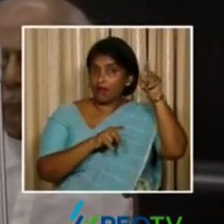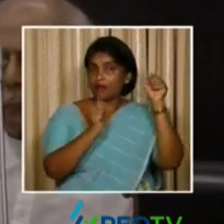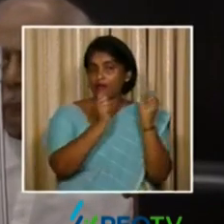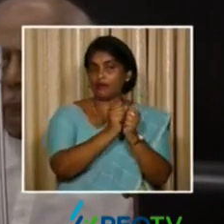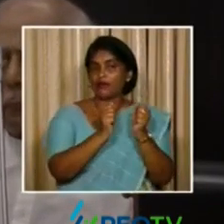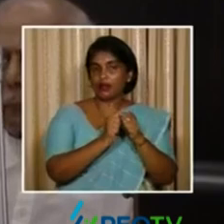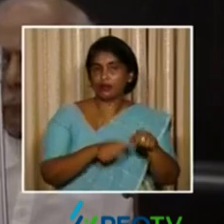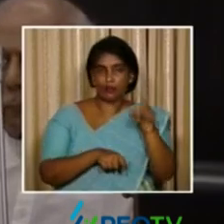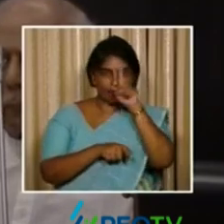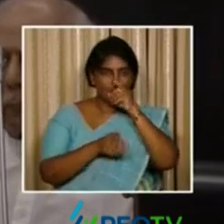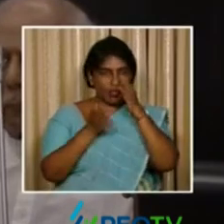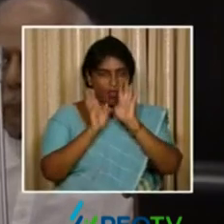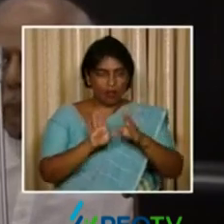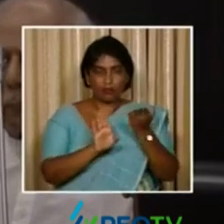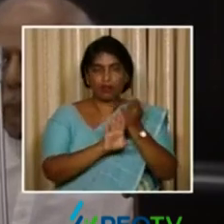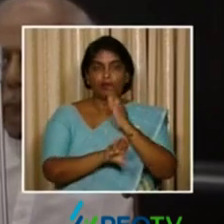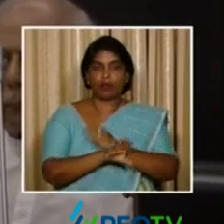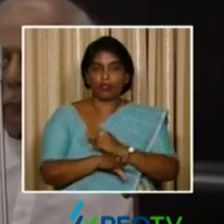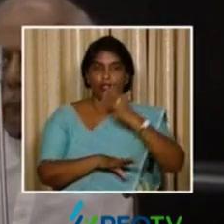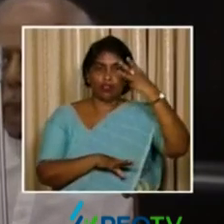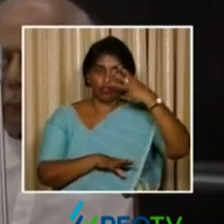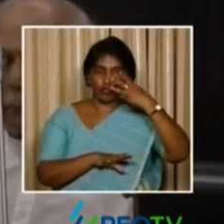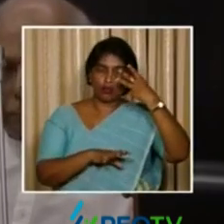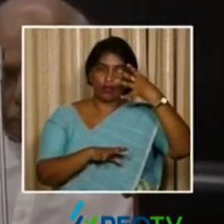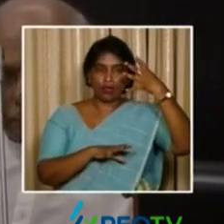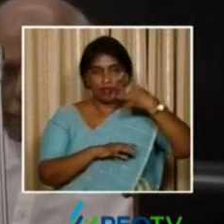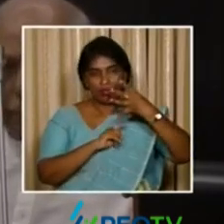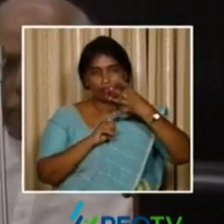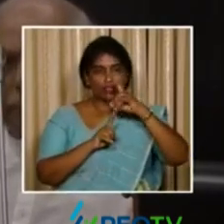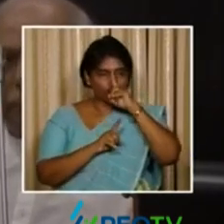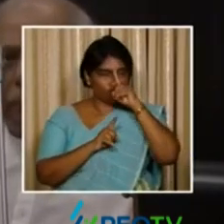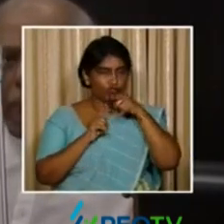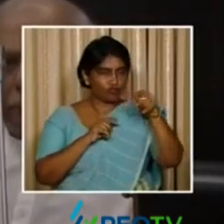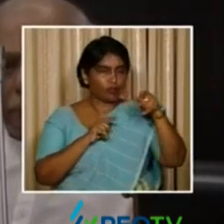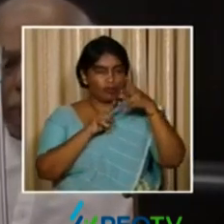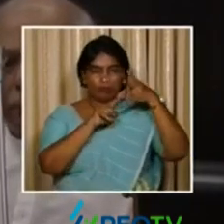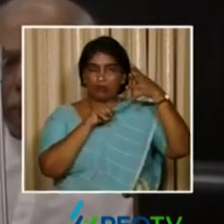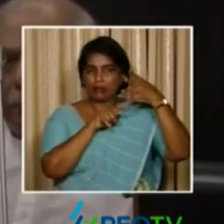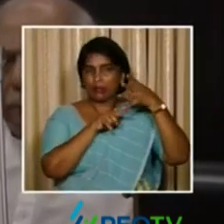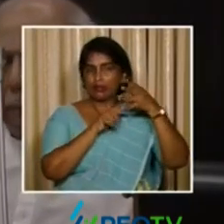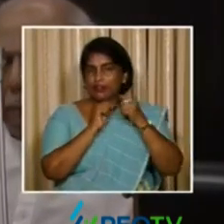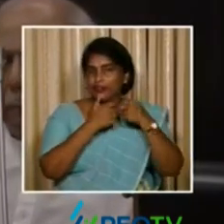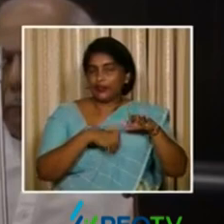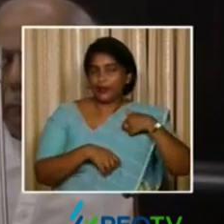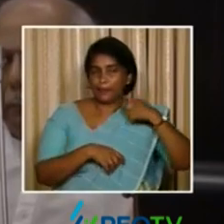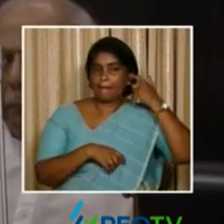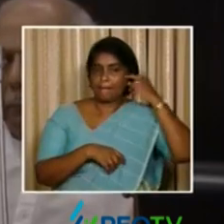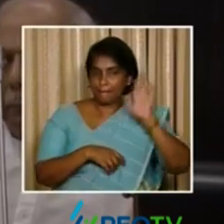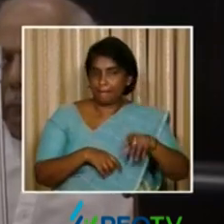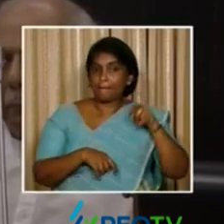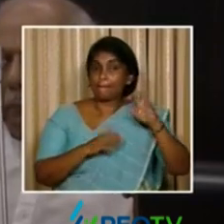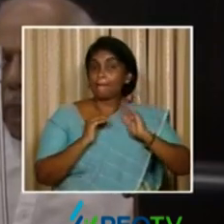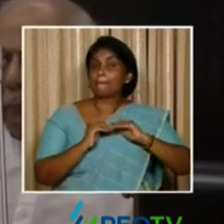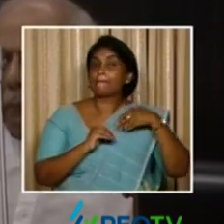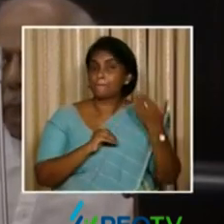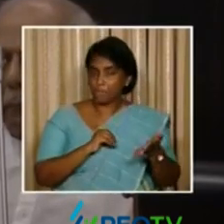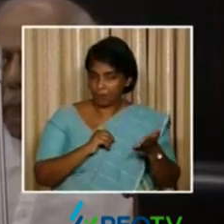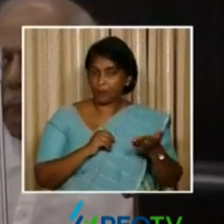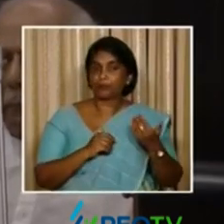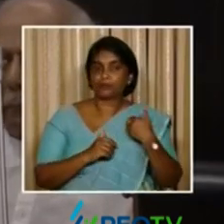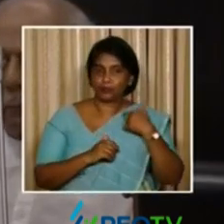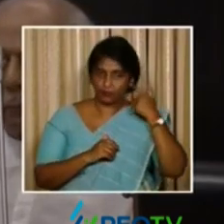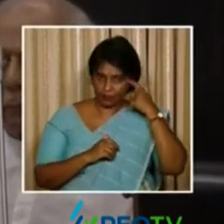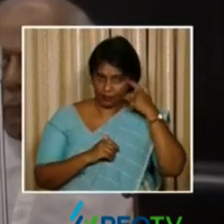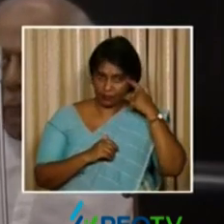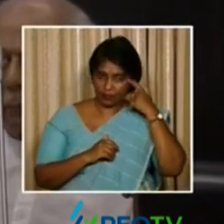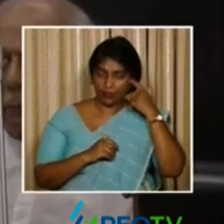மக்களும் தொழிற்சங்கங்களும் புரிந்து கொள்ள வேண்டும். இதனை புறக்கணித்தால் தற்போதைய நிலையை விட நிலைமை மிகவும் மோசமாக அமையும். கருத்து